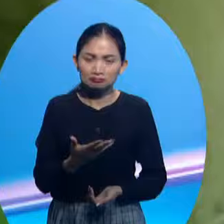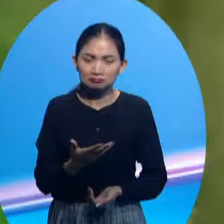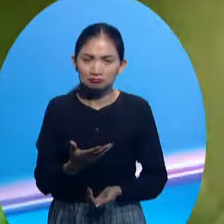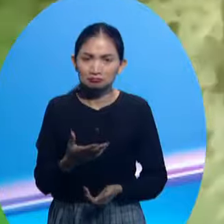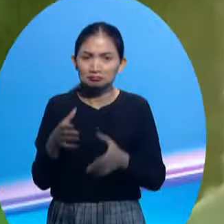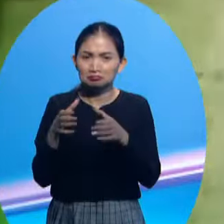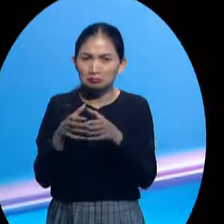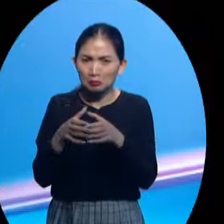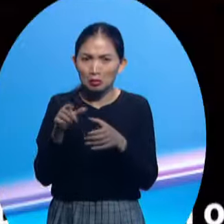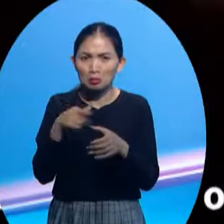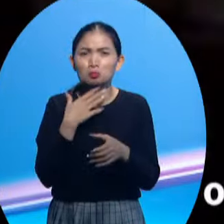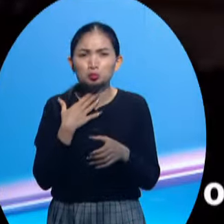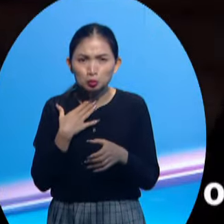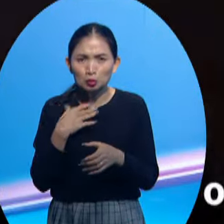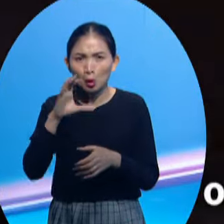sẽ hành quyết con tin